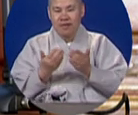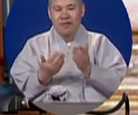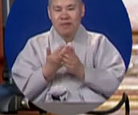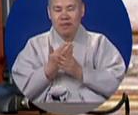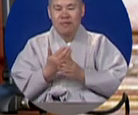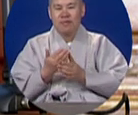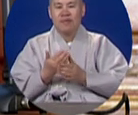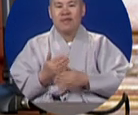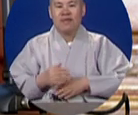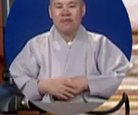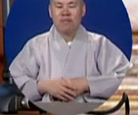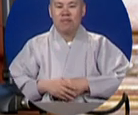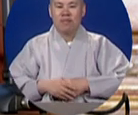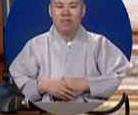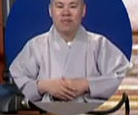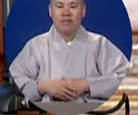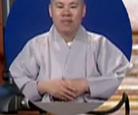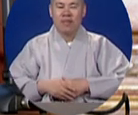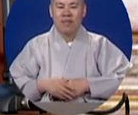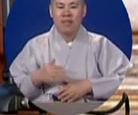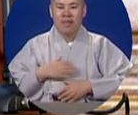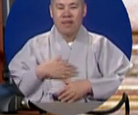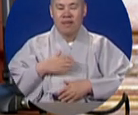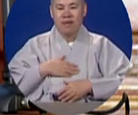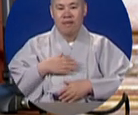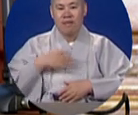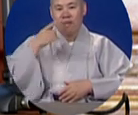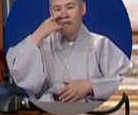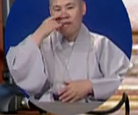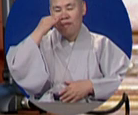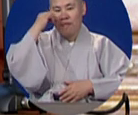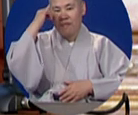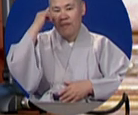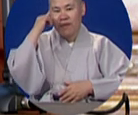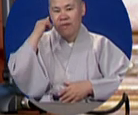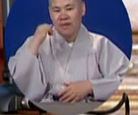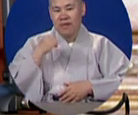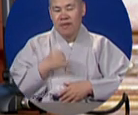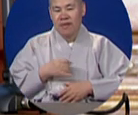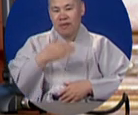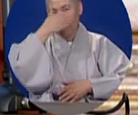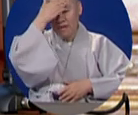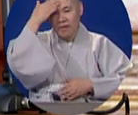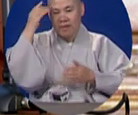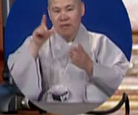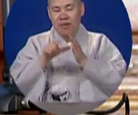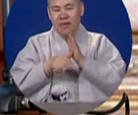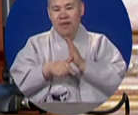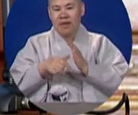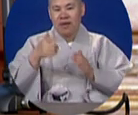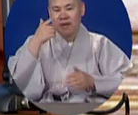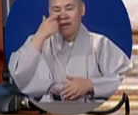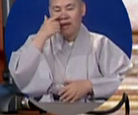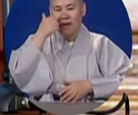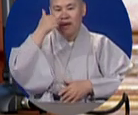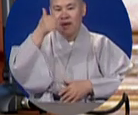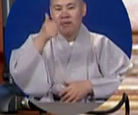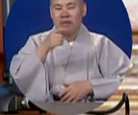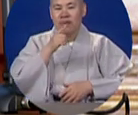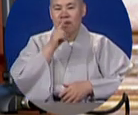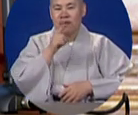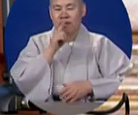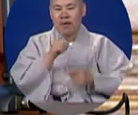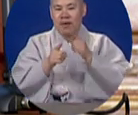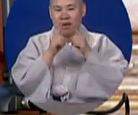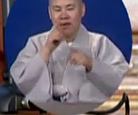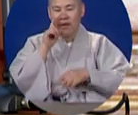우리 어머니도 보니까요 젊을 때는 아버지 말을 절대 나쁘게 안